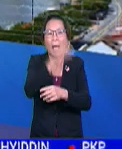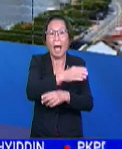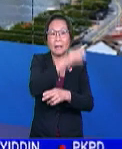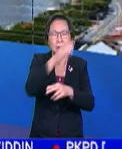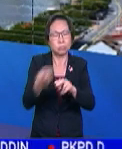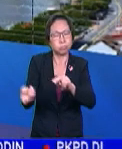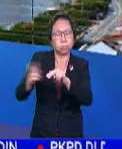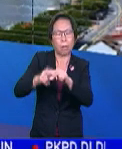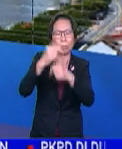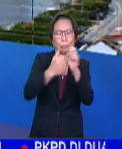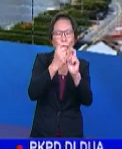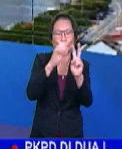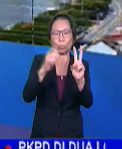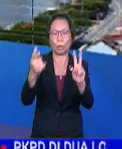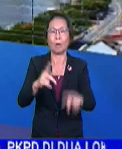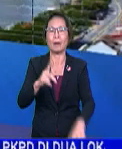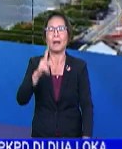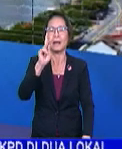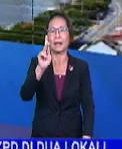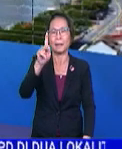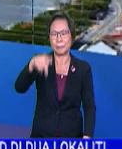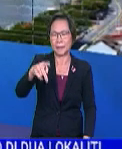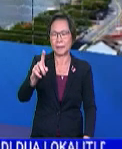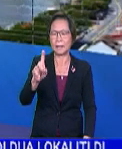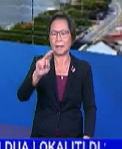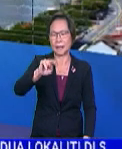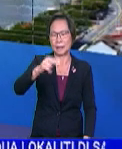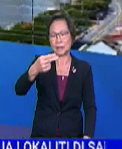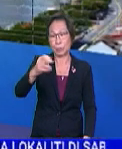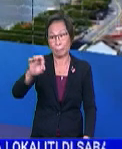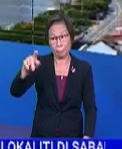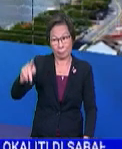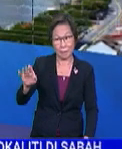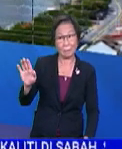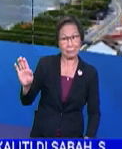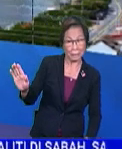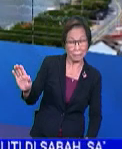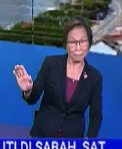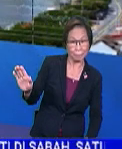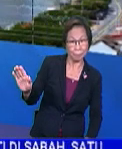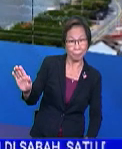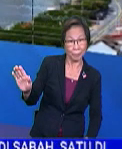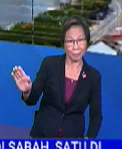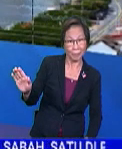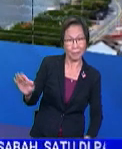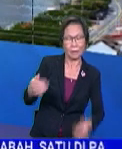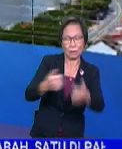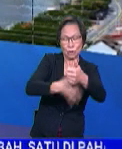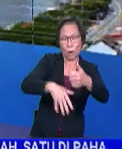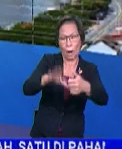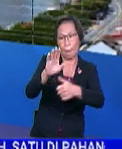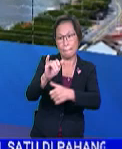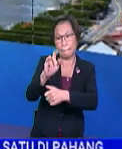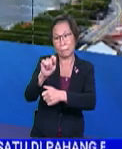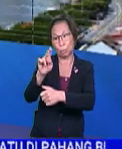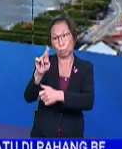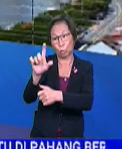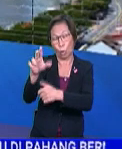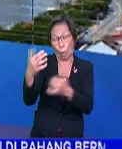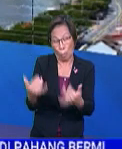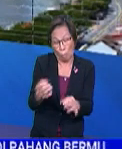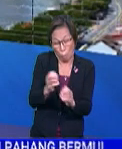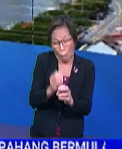Pencatutan 2011, pihak Kementerian Perdagangan Dalam Negeri dan Hal Ehwal Pengguna KPDN HEP Cawangan Bintulu giat